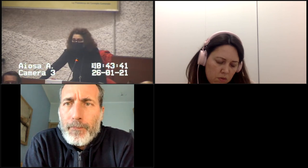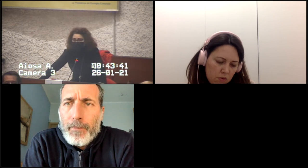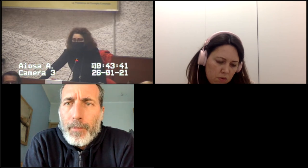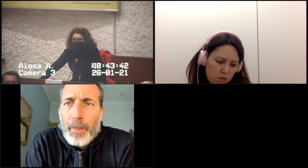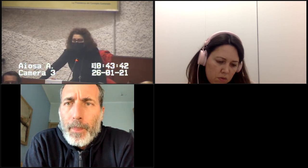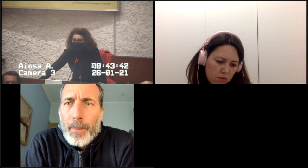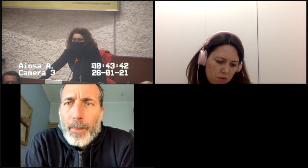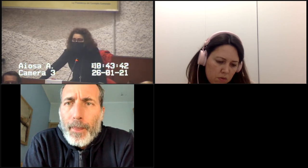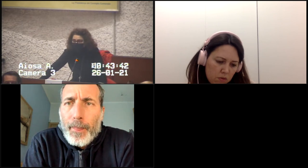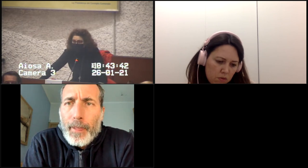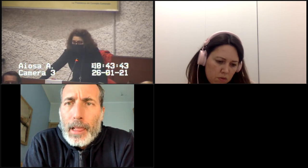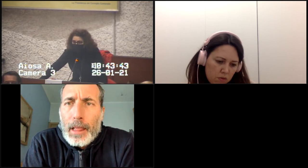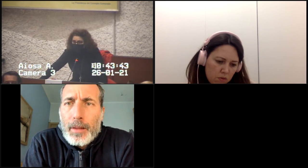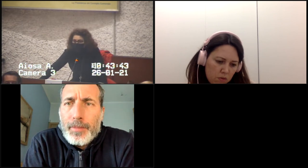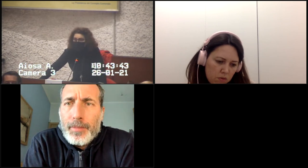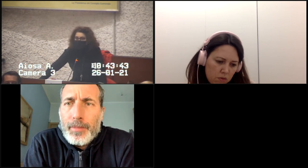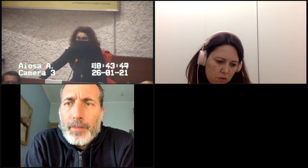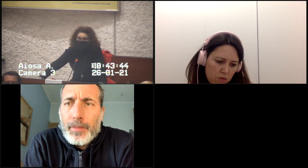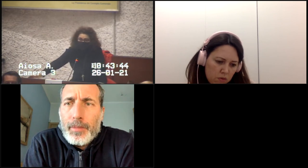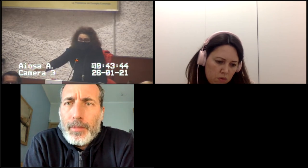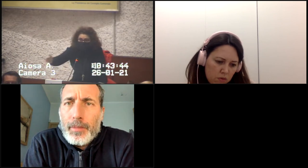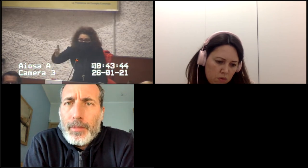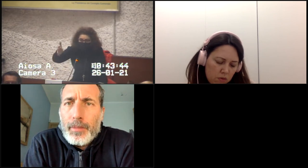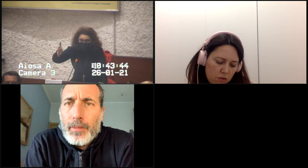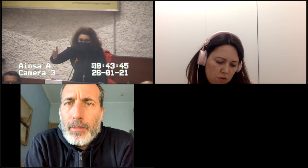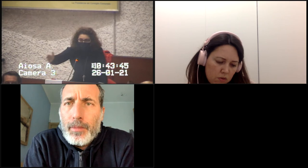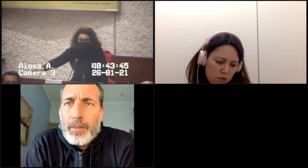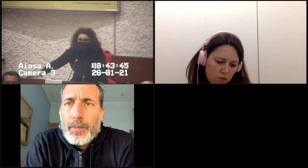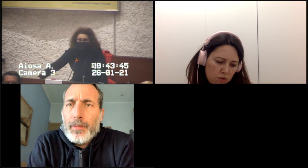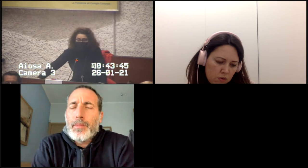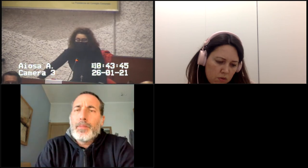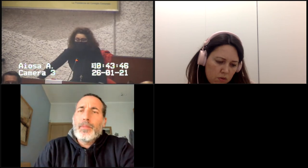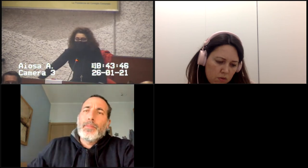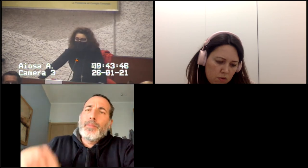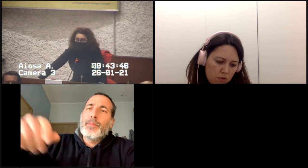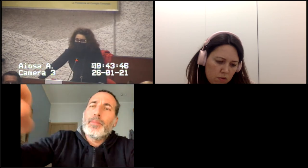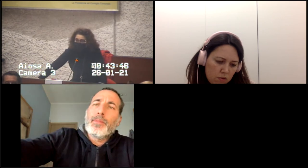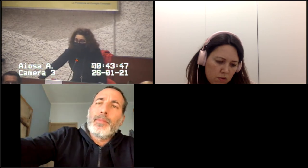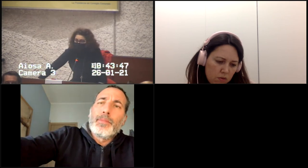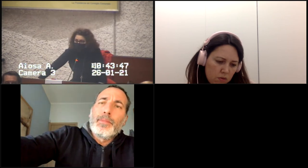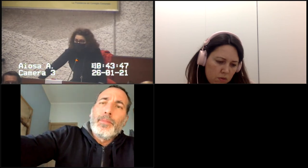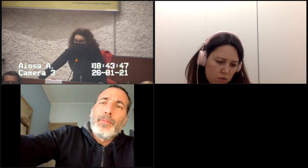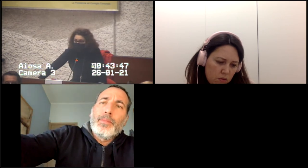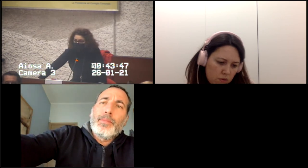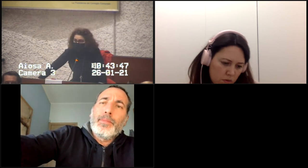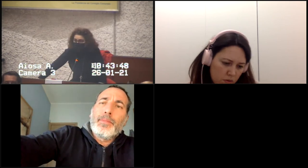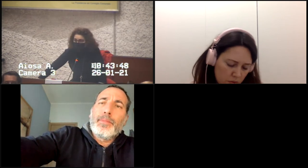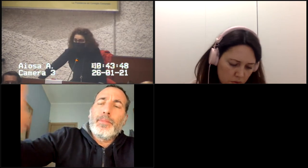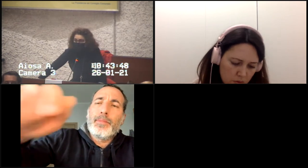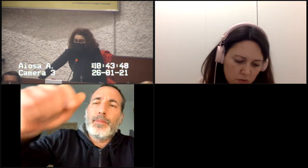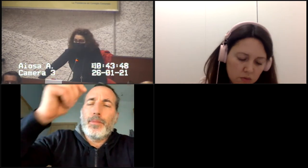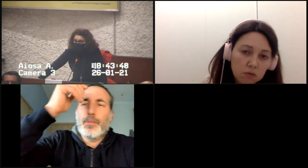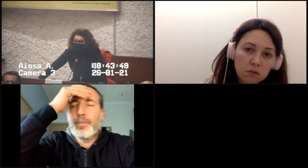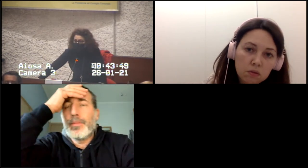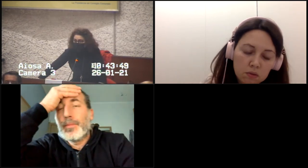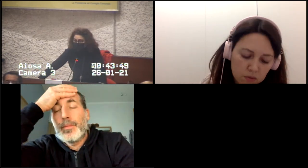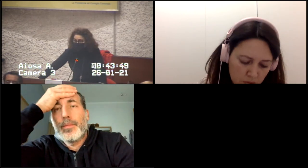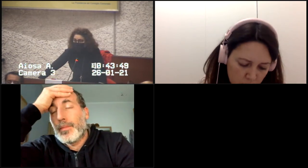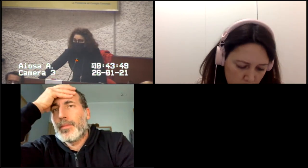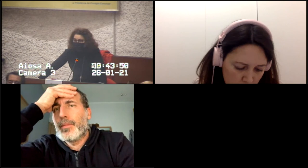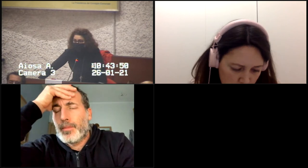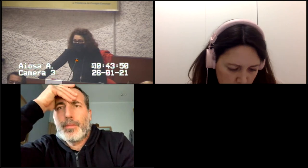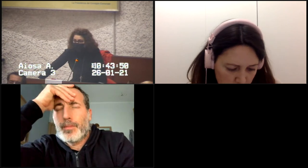presa in maniera collegiale e la vicepresidente Pastorino può